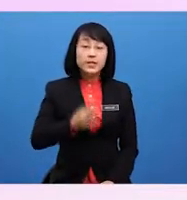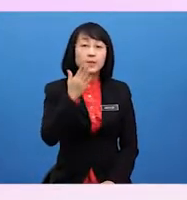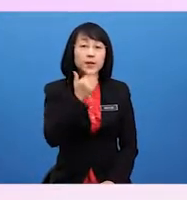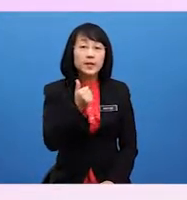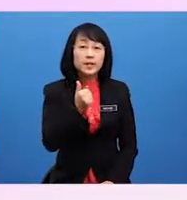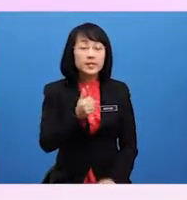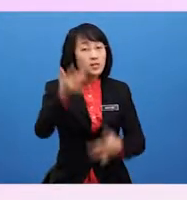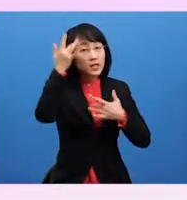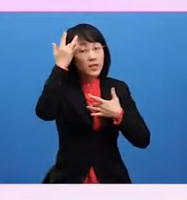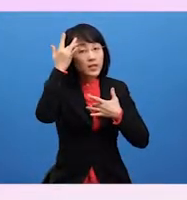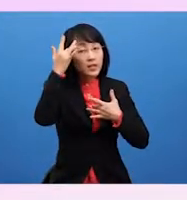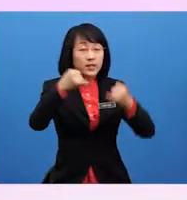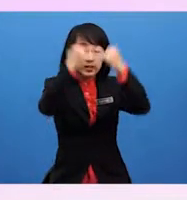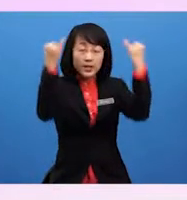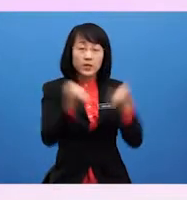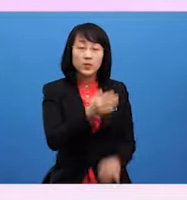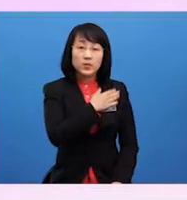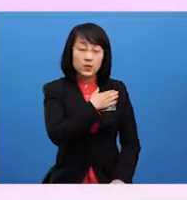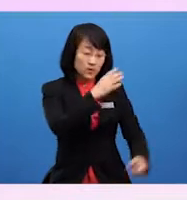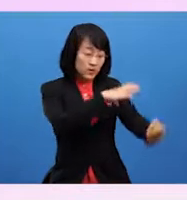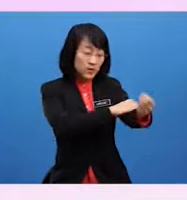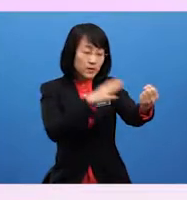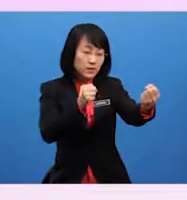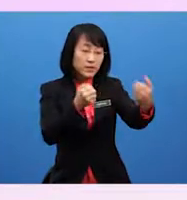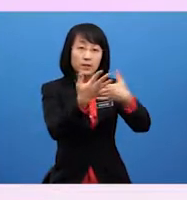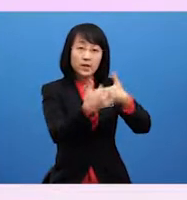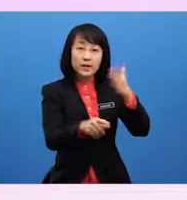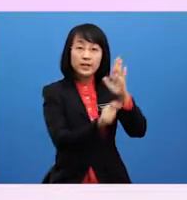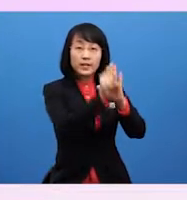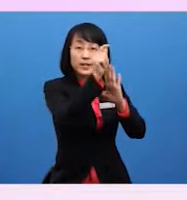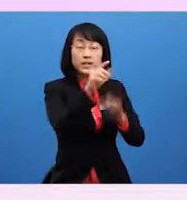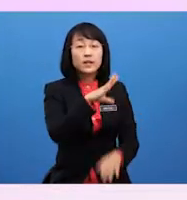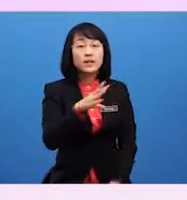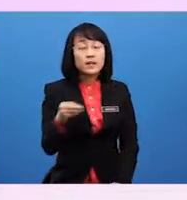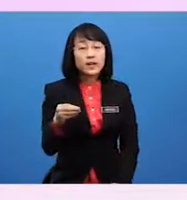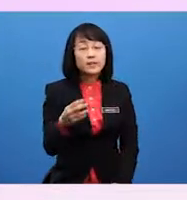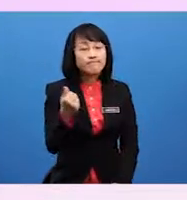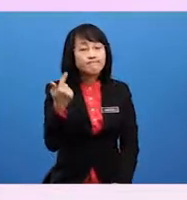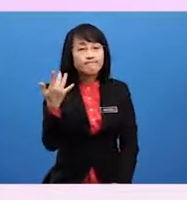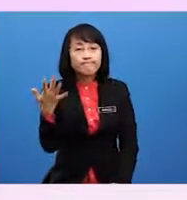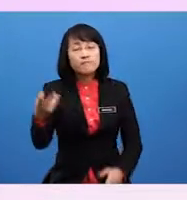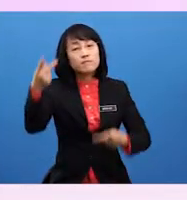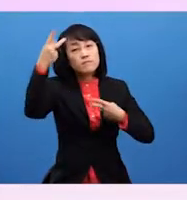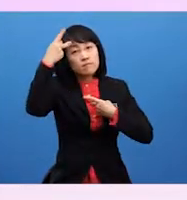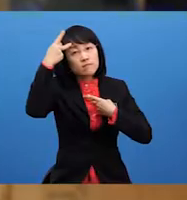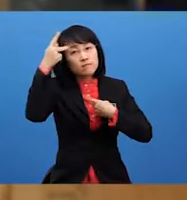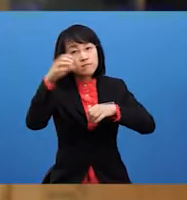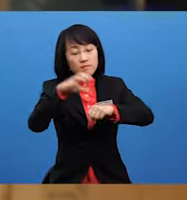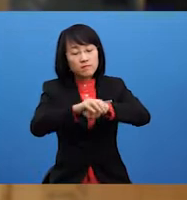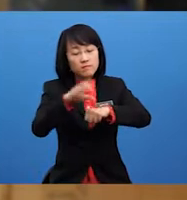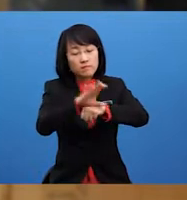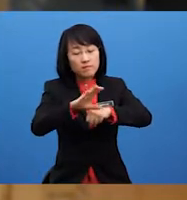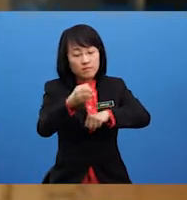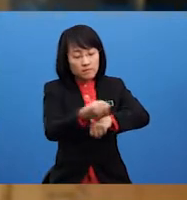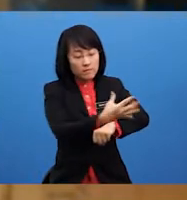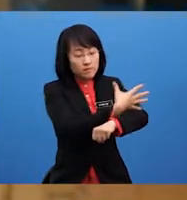penyakit jantung, tekanan darah tinggi dan juga beberapa jenis kanser. Jadi